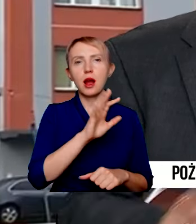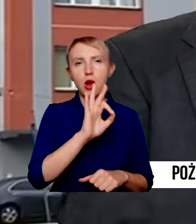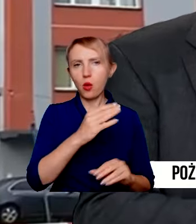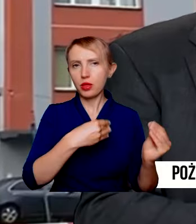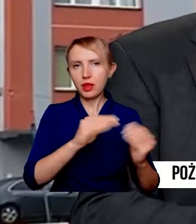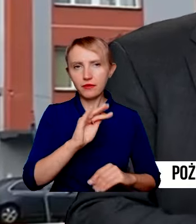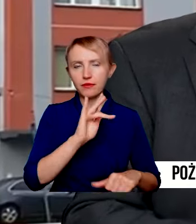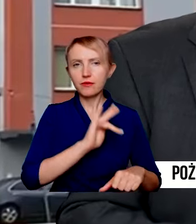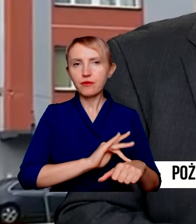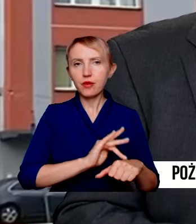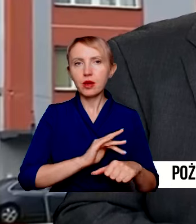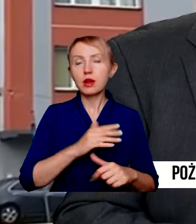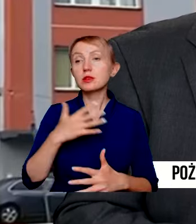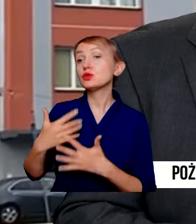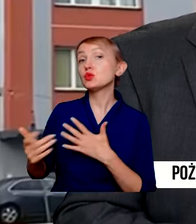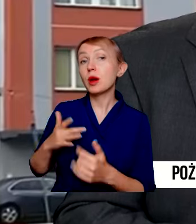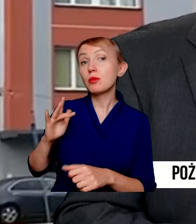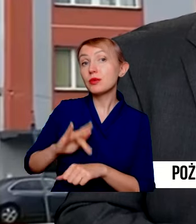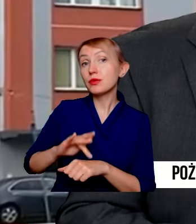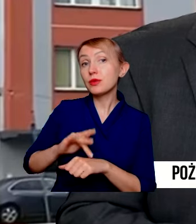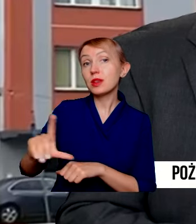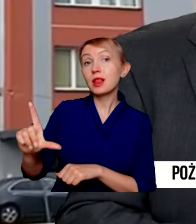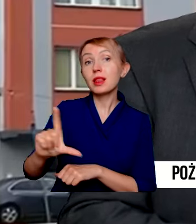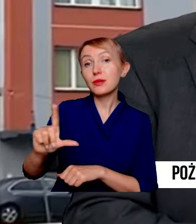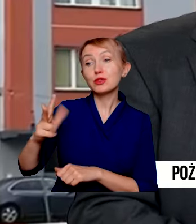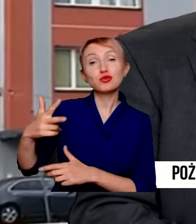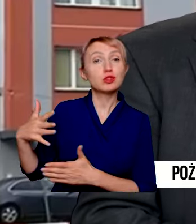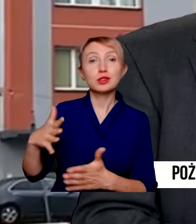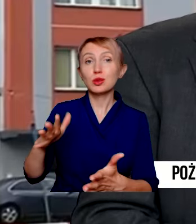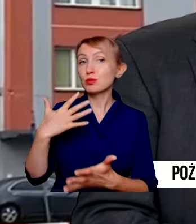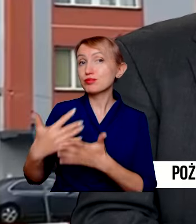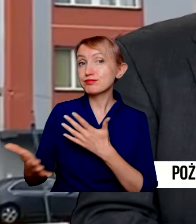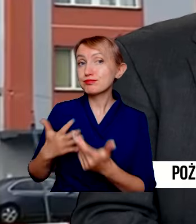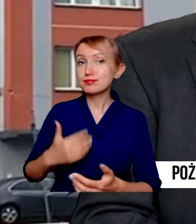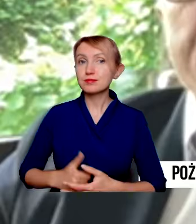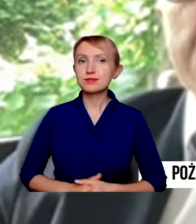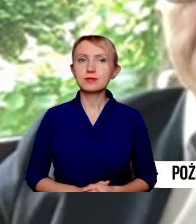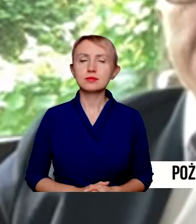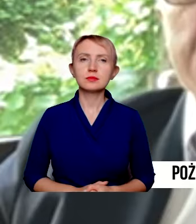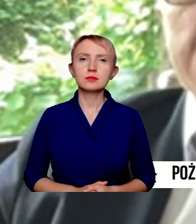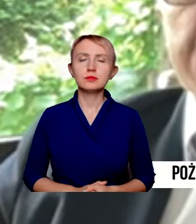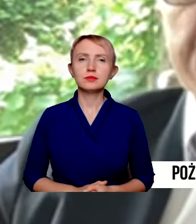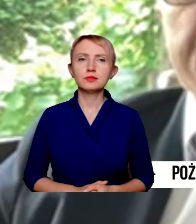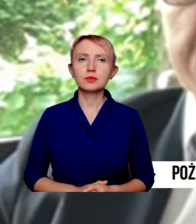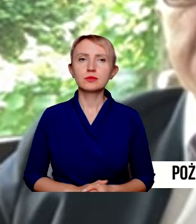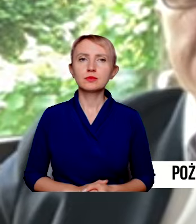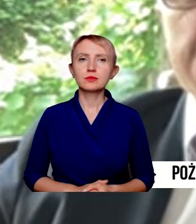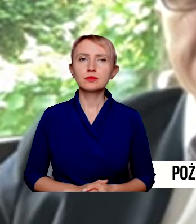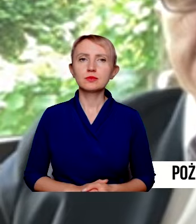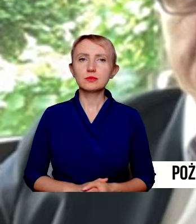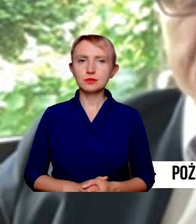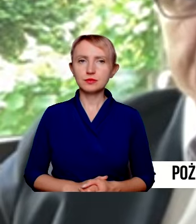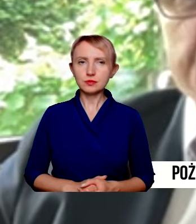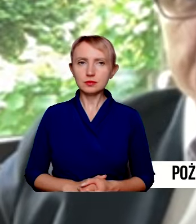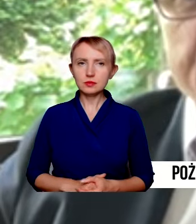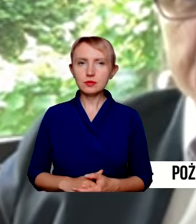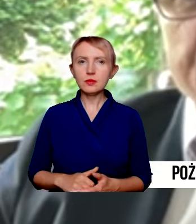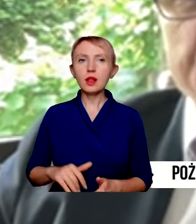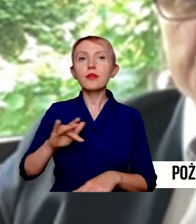przy bardzo słabym wyniku i Lewicy, i Trzeciej Drogi. No niezależnie od tego, że ten wynik został